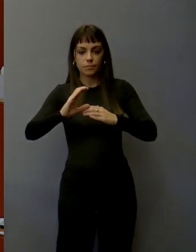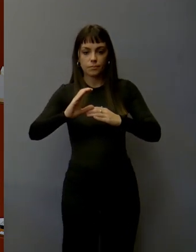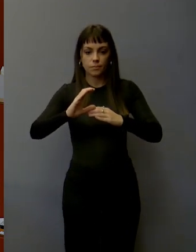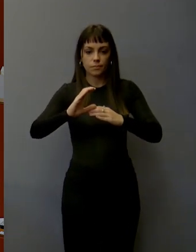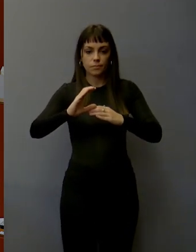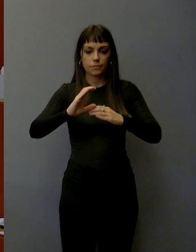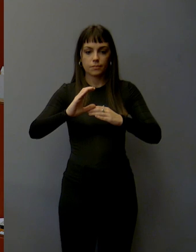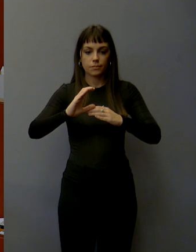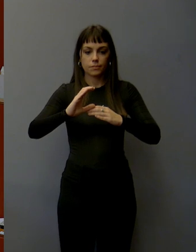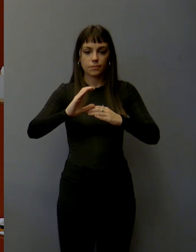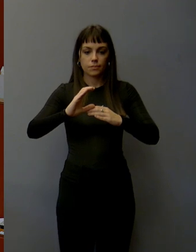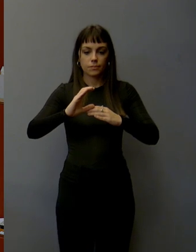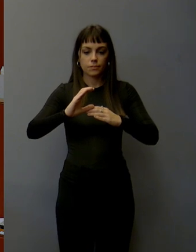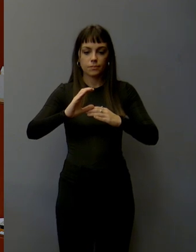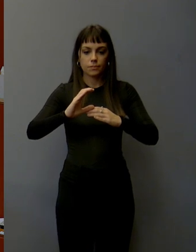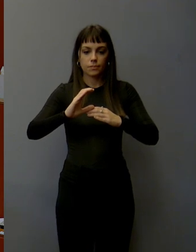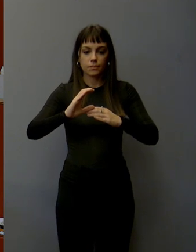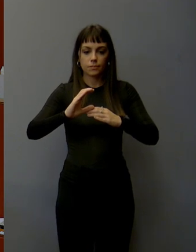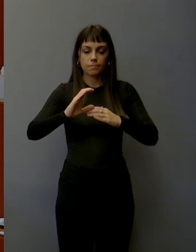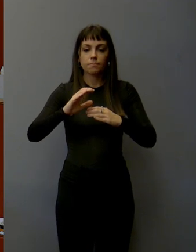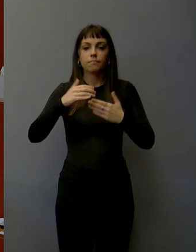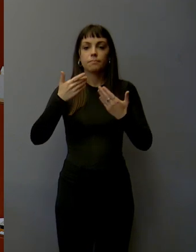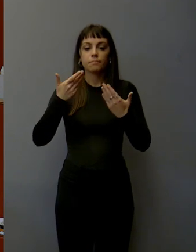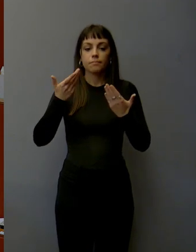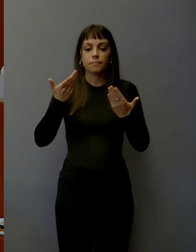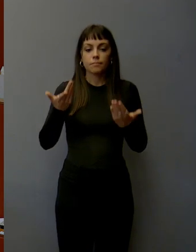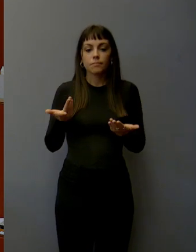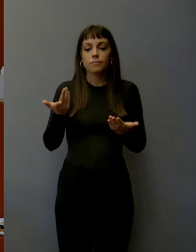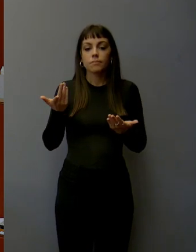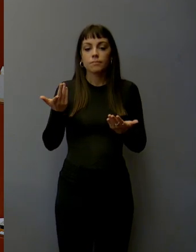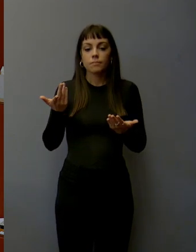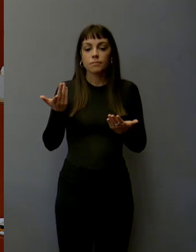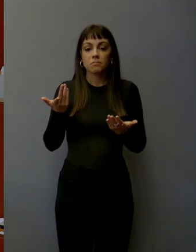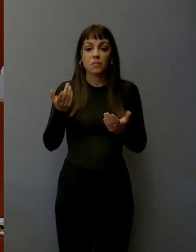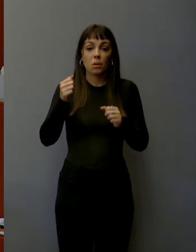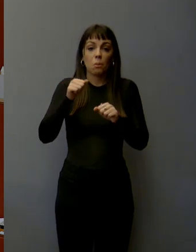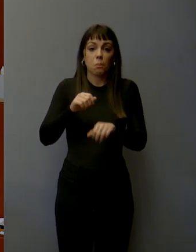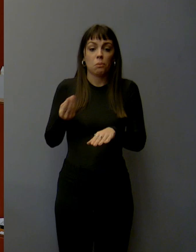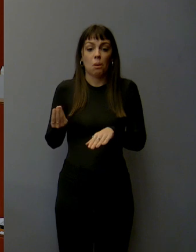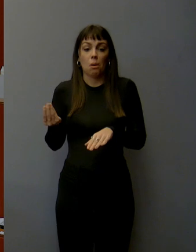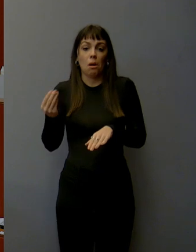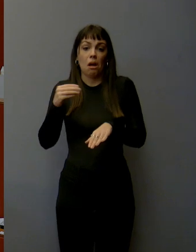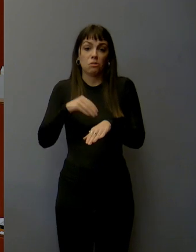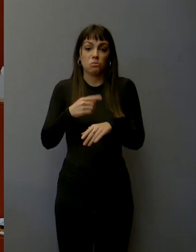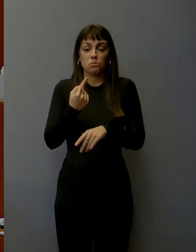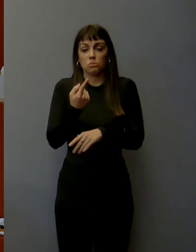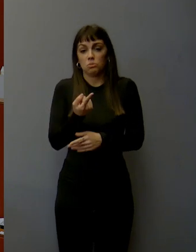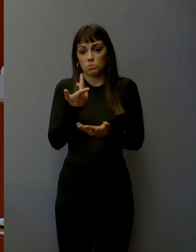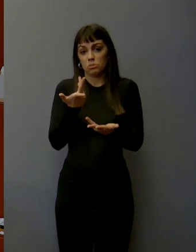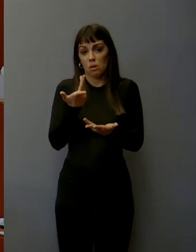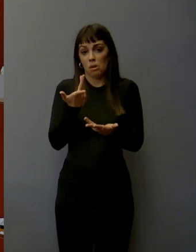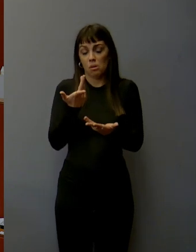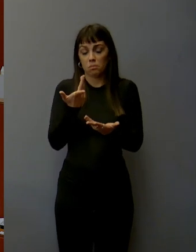comunque fanno un ottimo servizio anche per i concessionari e possiamo aggiungerne uno ad esempio non sarebbe una brutta cosa